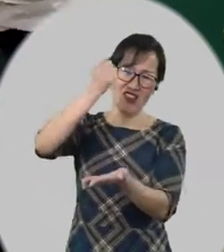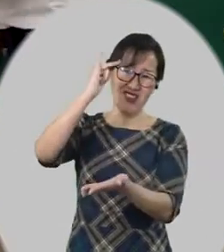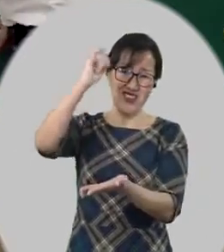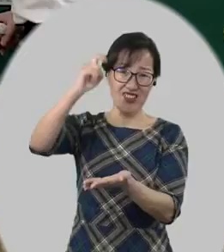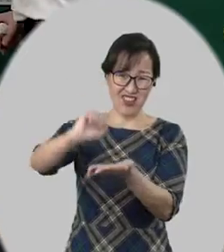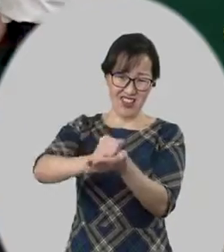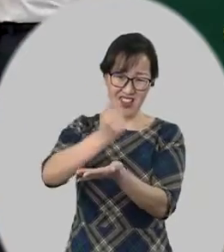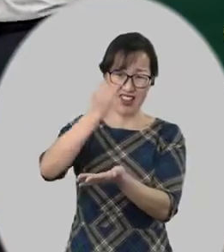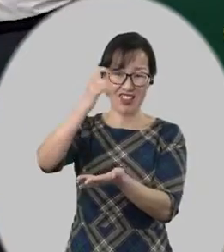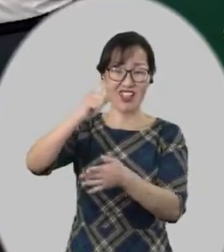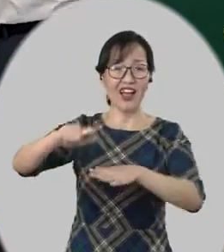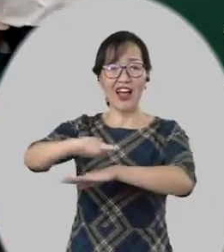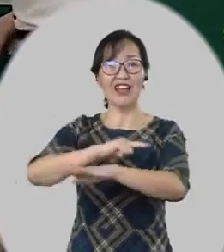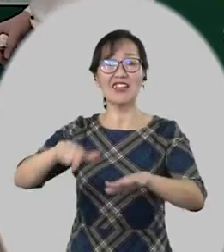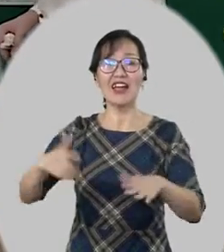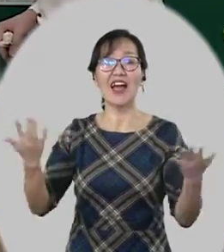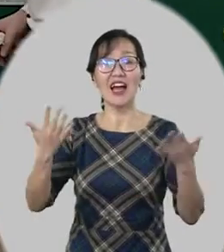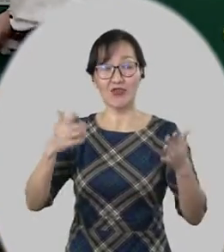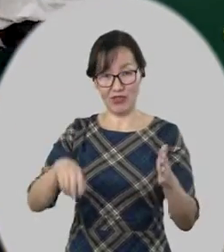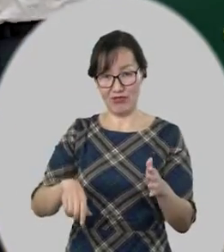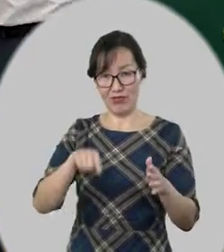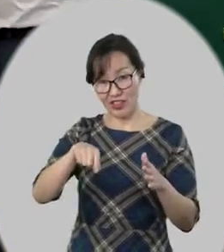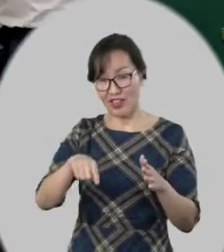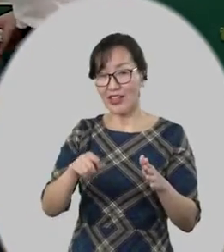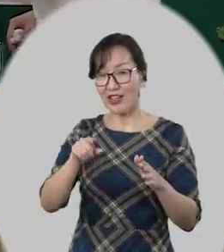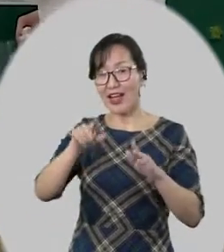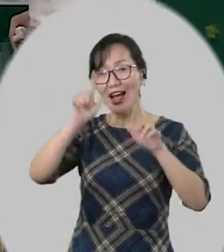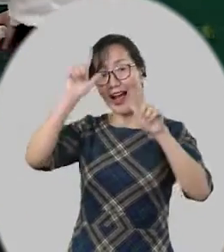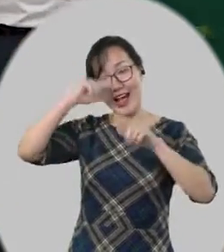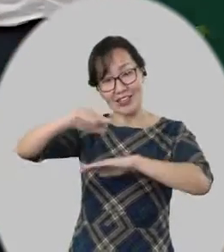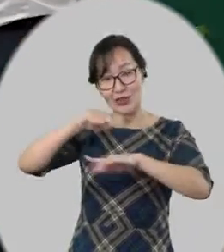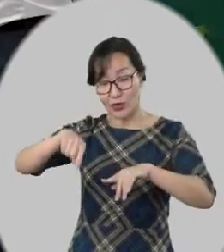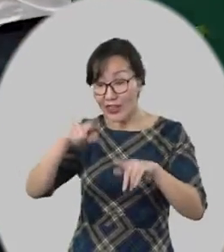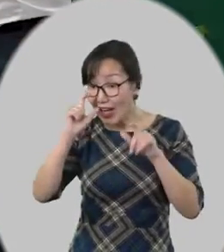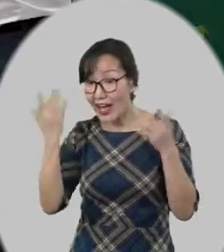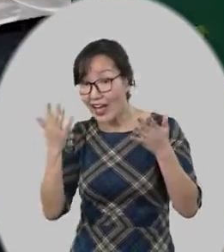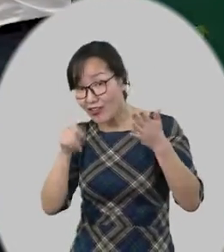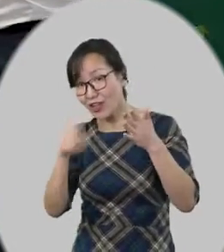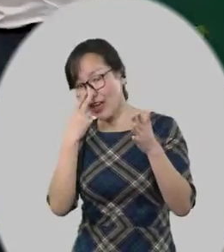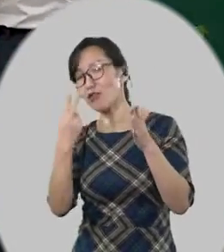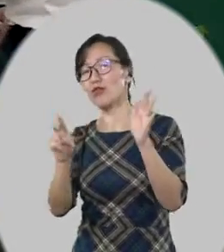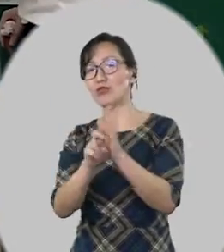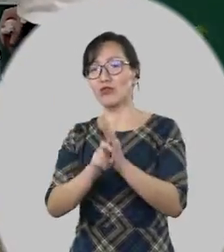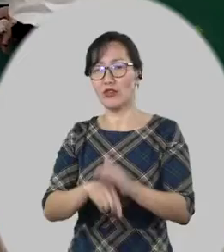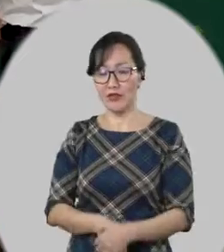хэсэг буюу энэ хэсгээр байх боломжтой юм байна гэж бүгдээрээ таамаглаж үзэх юм бол эндээс харвал Мандалгов,